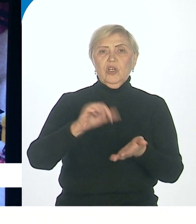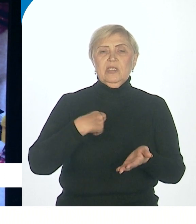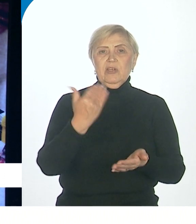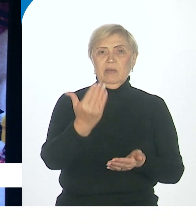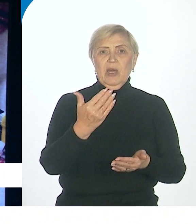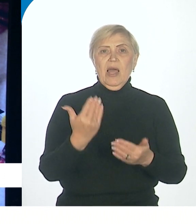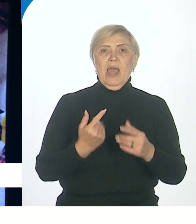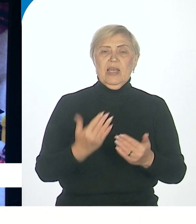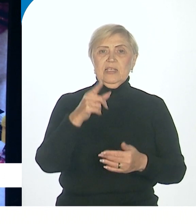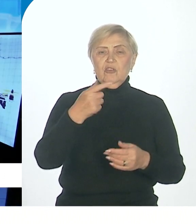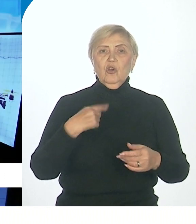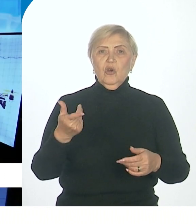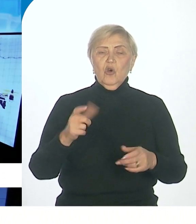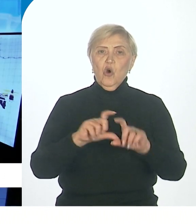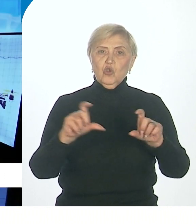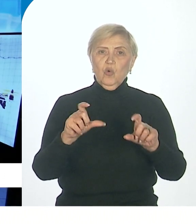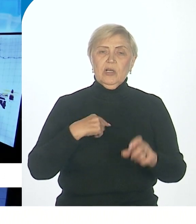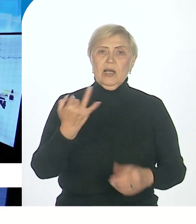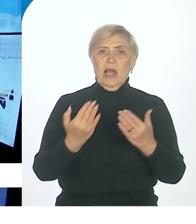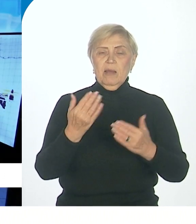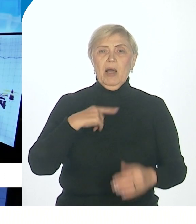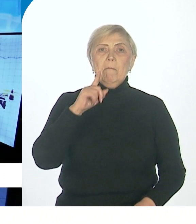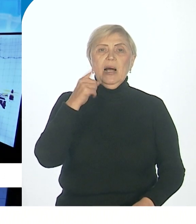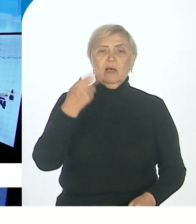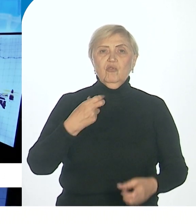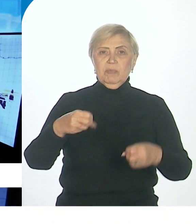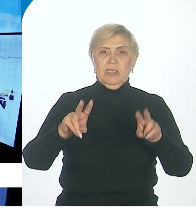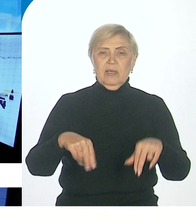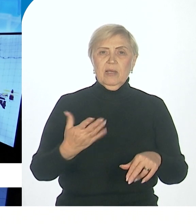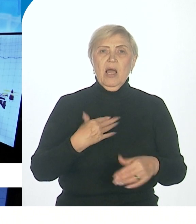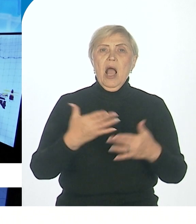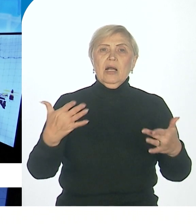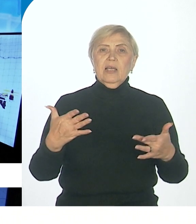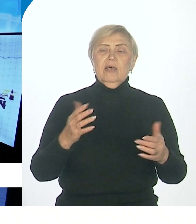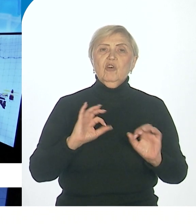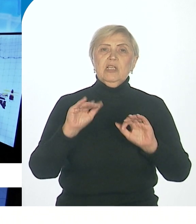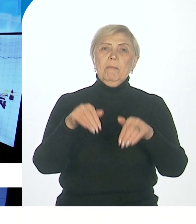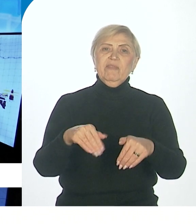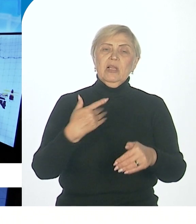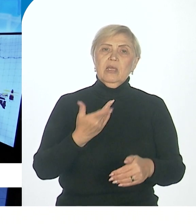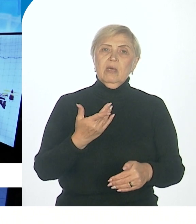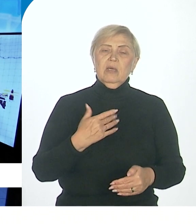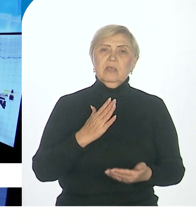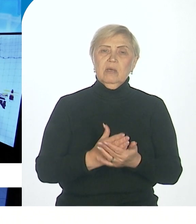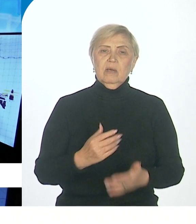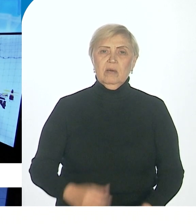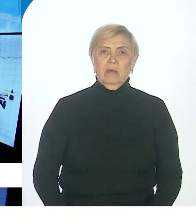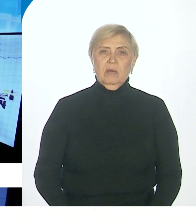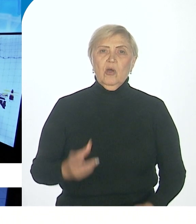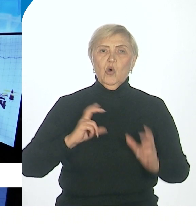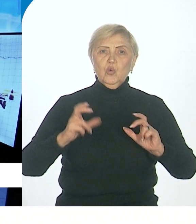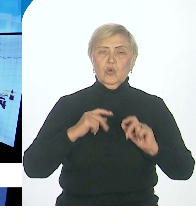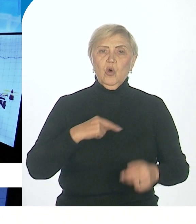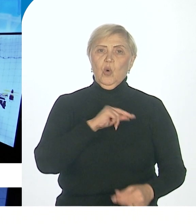молодой специалист? И там прям, я просто специально, школьники, баллы на ЕГЭ, стажировки, какие привилегии при поступлении в военные вузы, студенты,